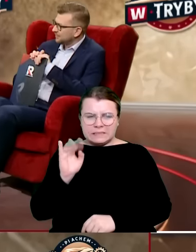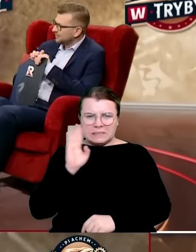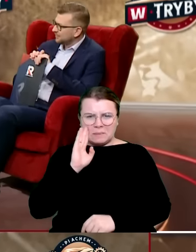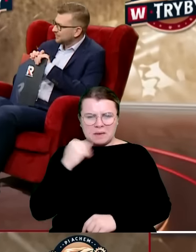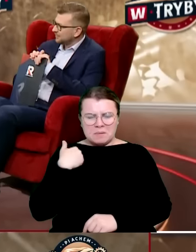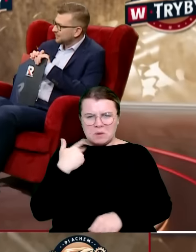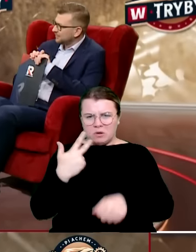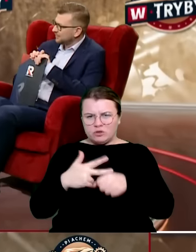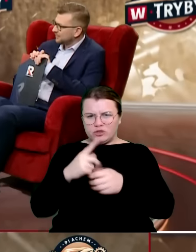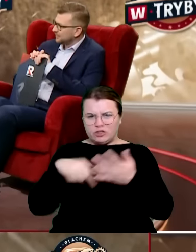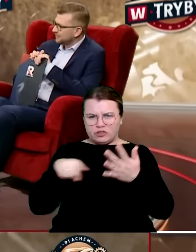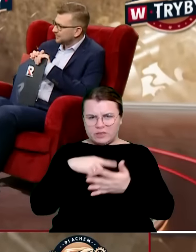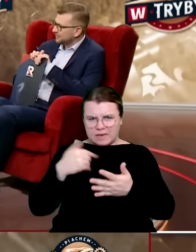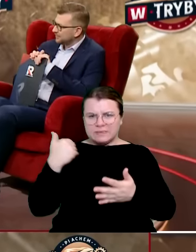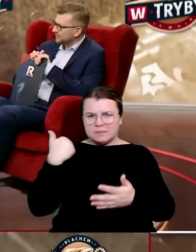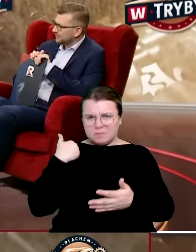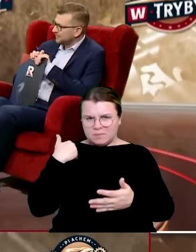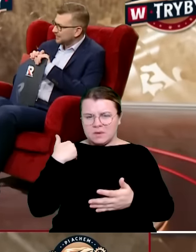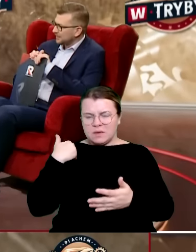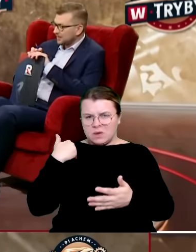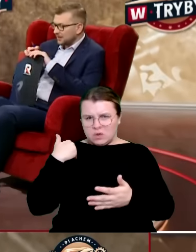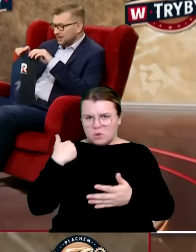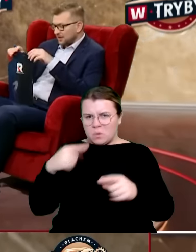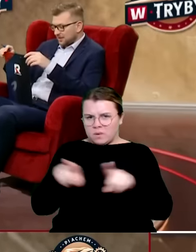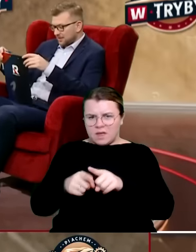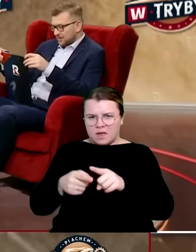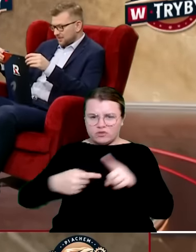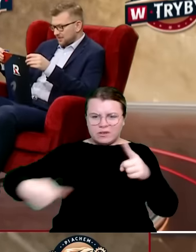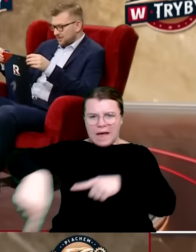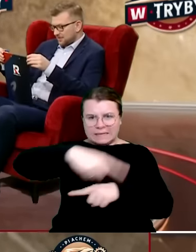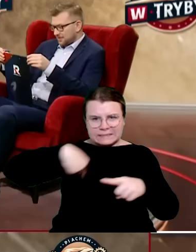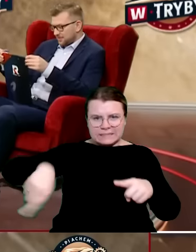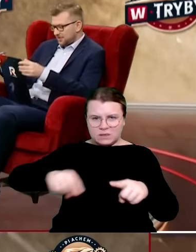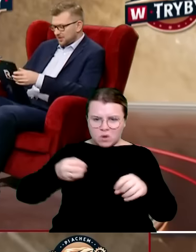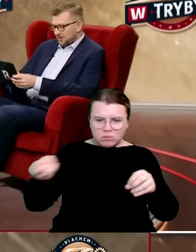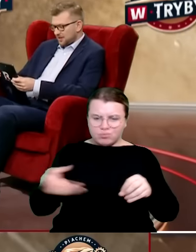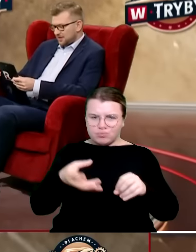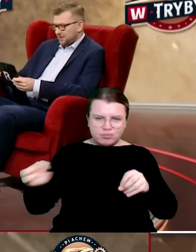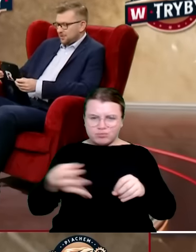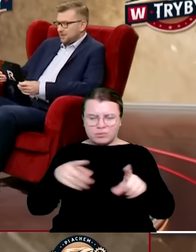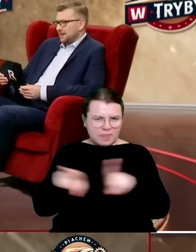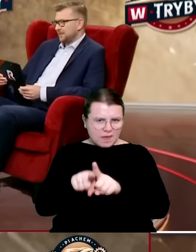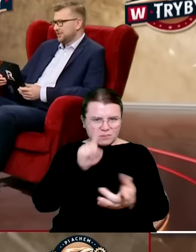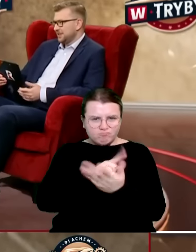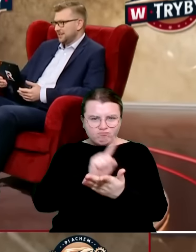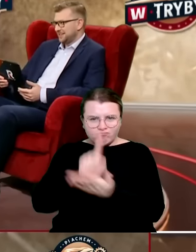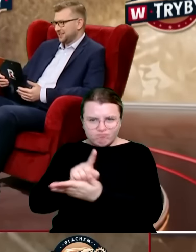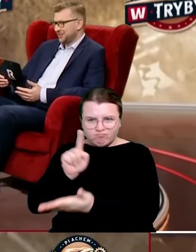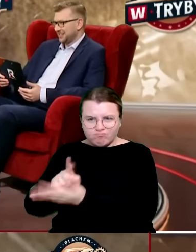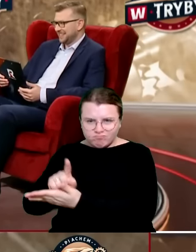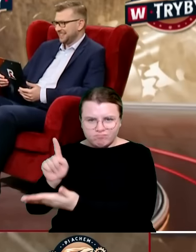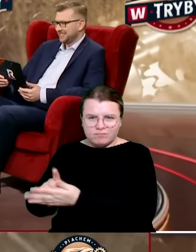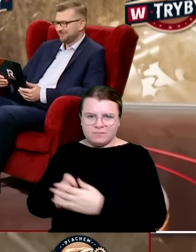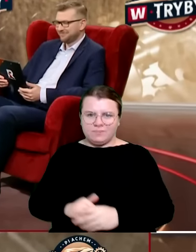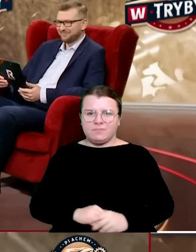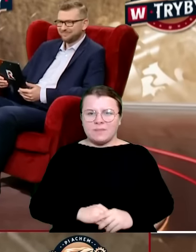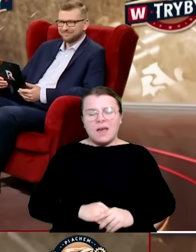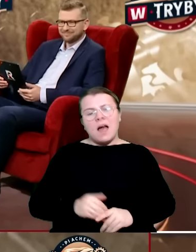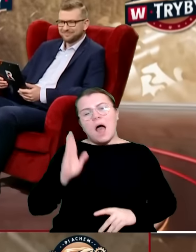razy pod rząd w kasynie wygrał, czy jakoś, ja już nie pamiętam, tak, ale... A później, wszystko się da. Później się tłumaczył,